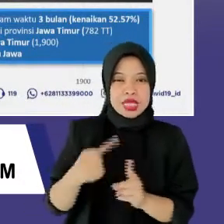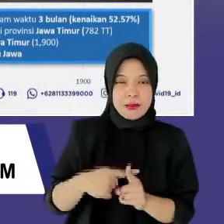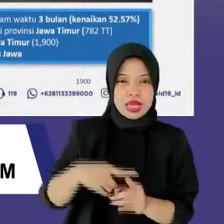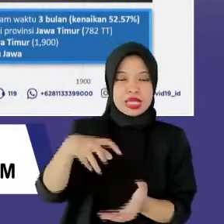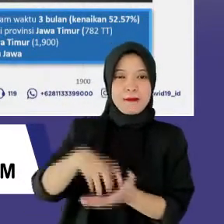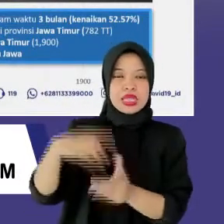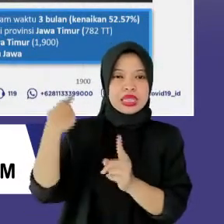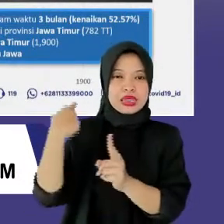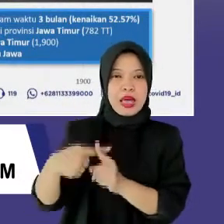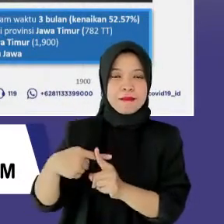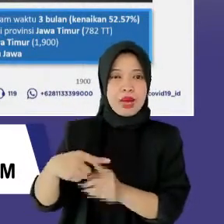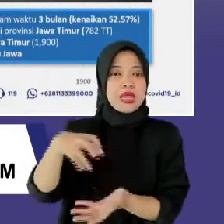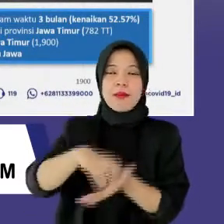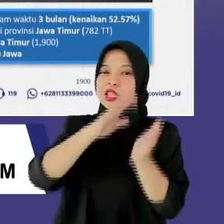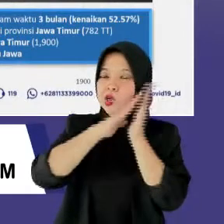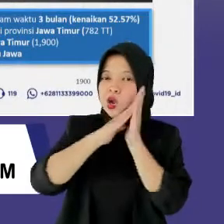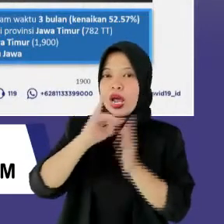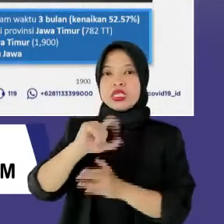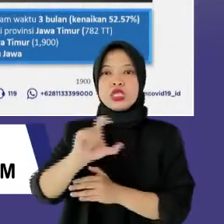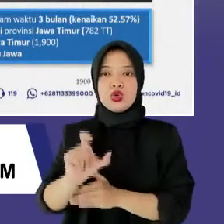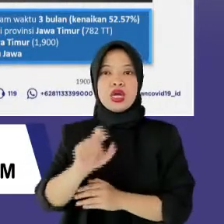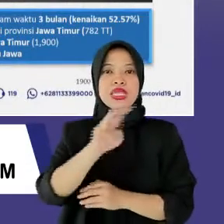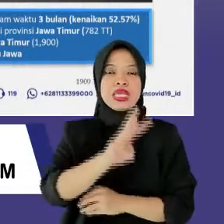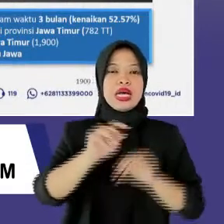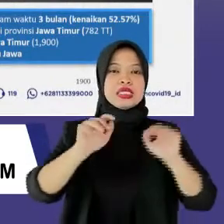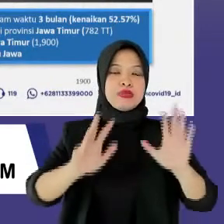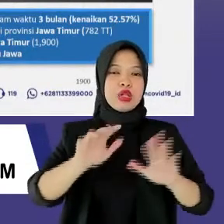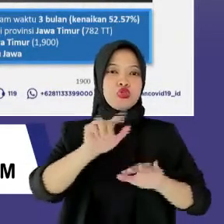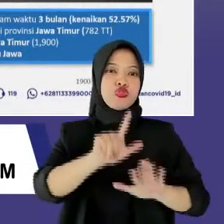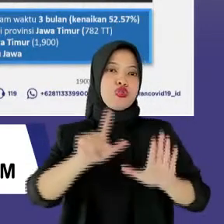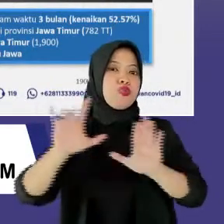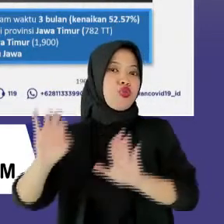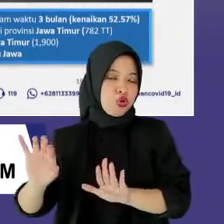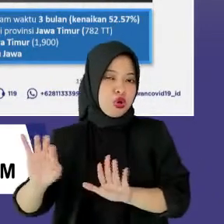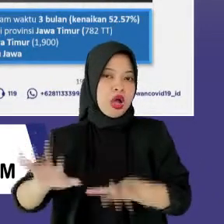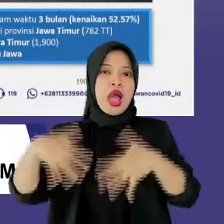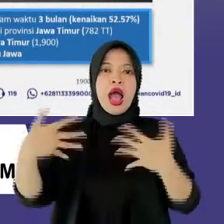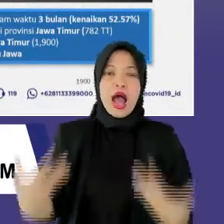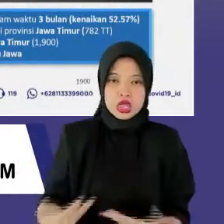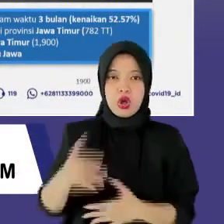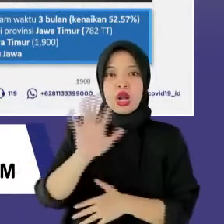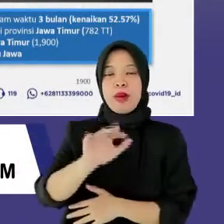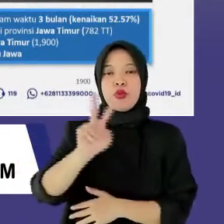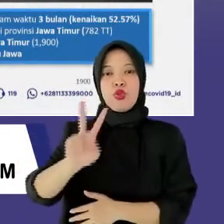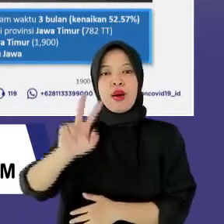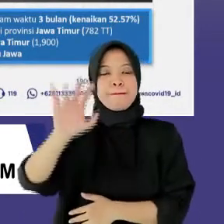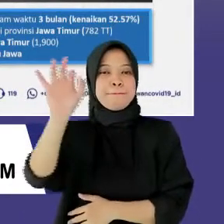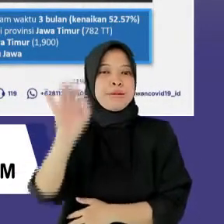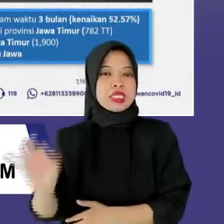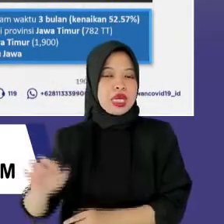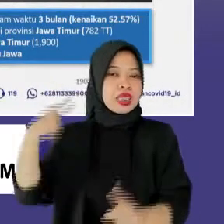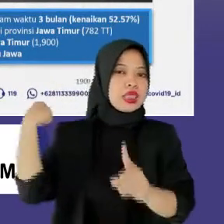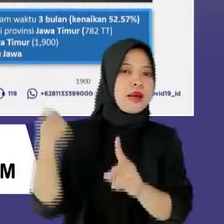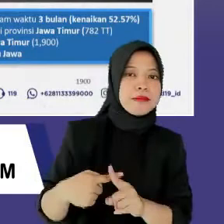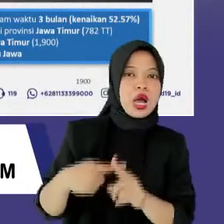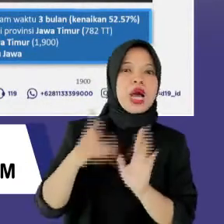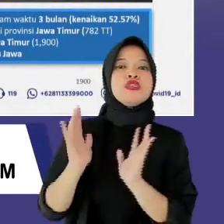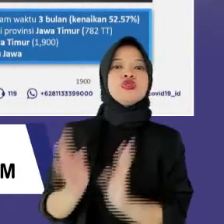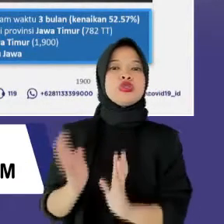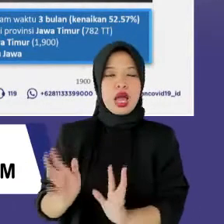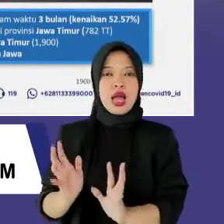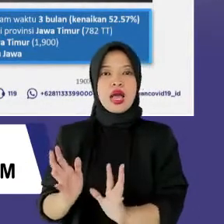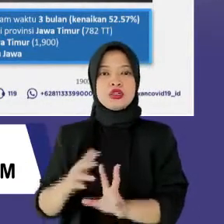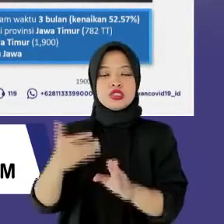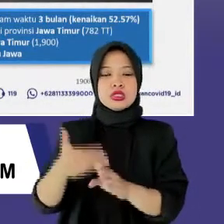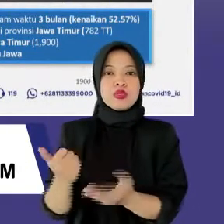jumlah tempat tidur ICU sebesar 3.970 atau sekitar 52% sudah ditambah dari